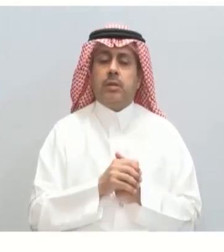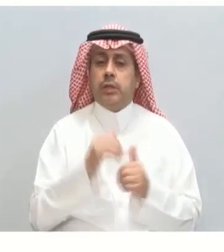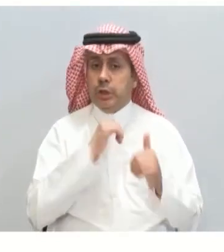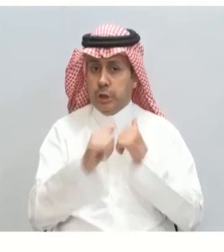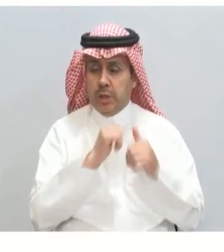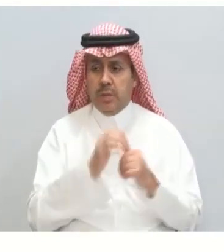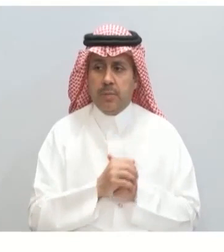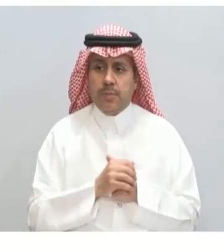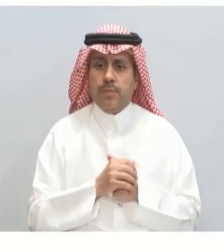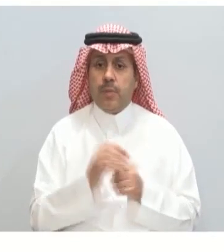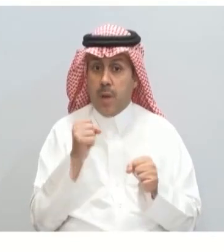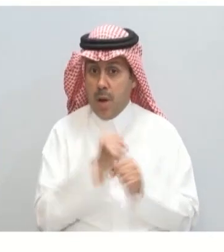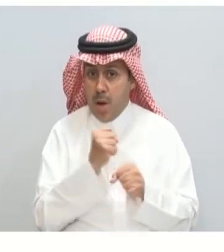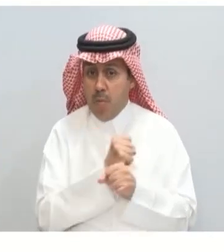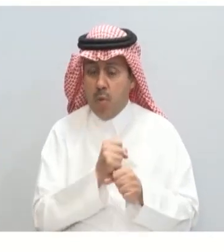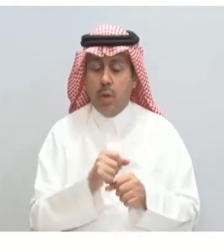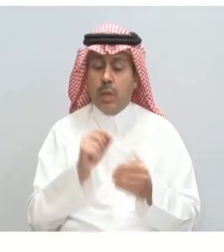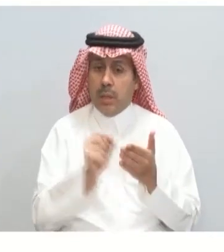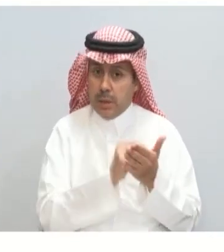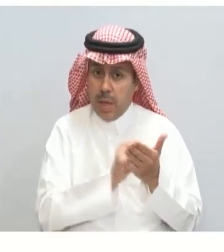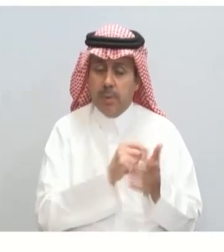الطريقه سنقوم بكتابه